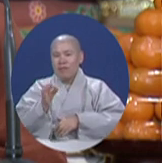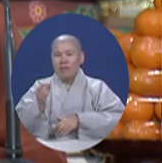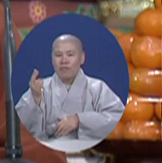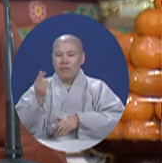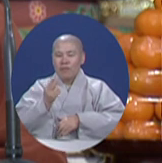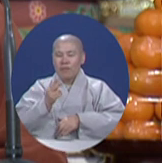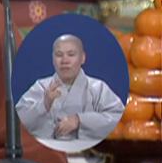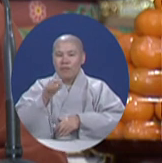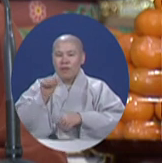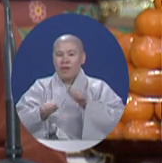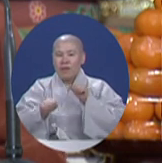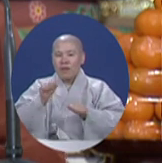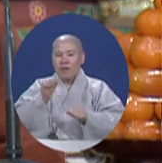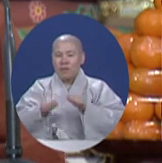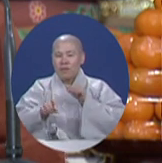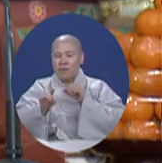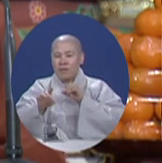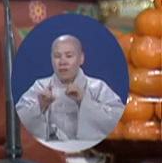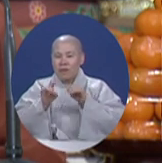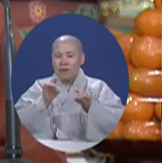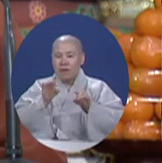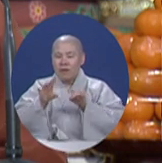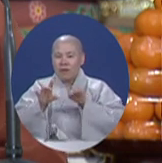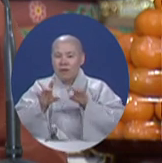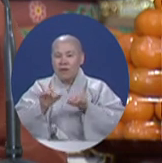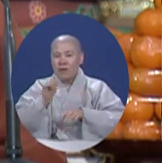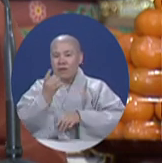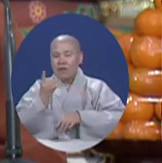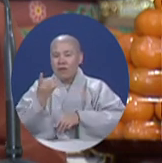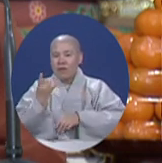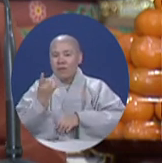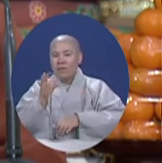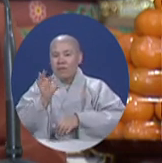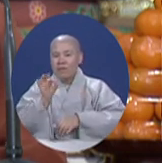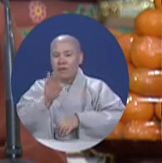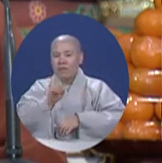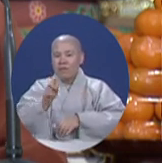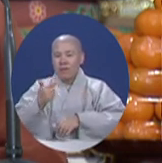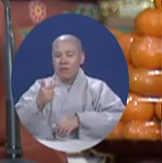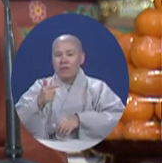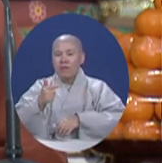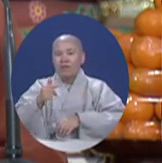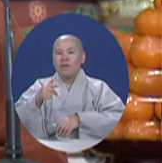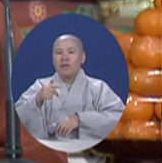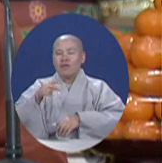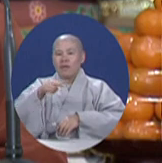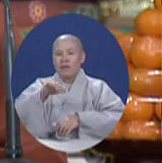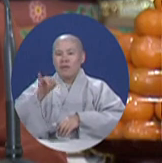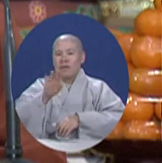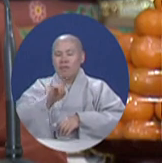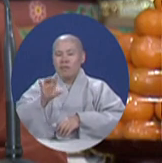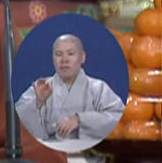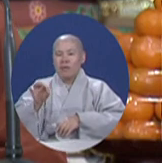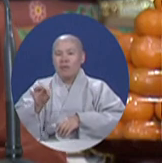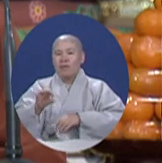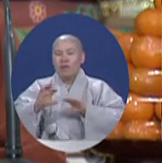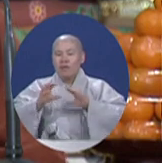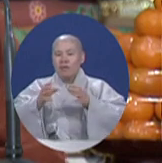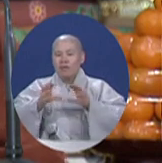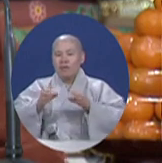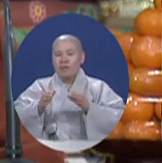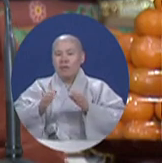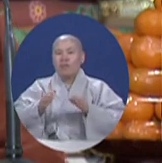그리고 이 동작 하나하나에 행변 시방이라 온 시방 우주 공간의 이치가 여기 다 있어요. 이걸 종행이라고